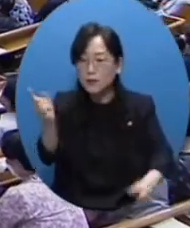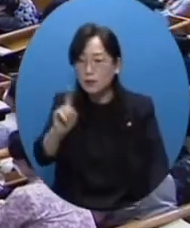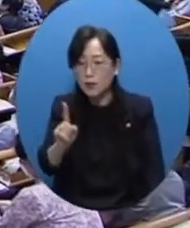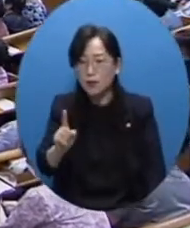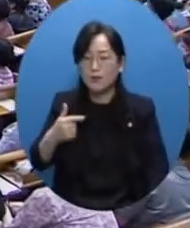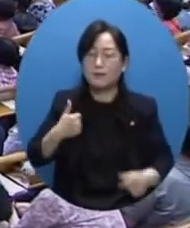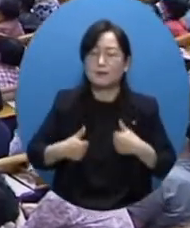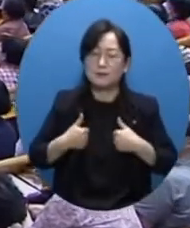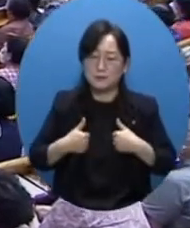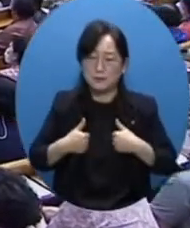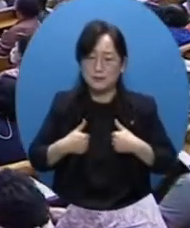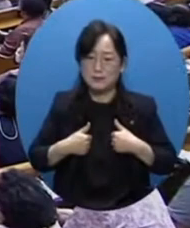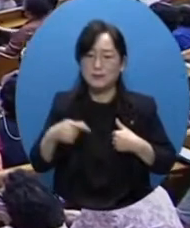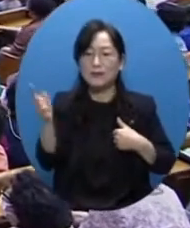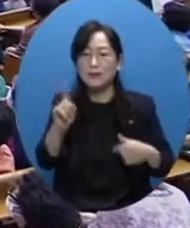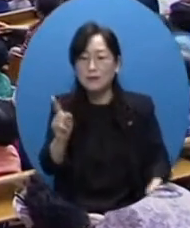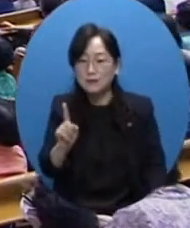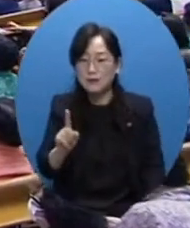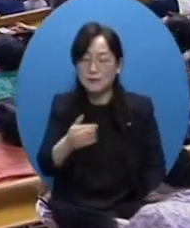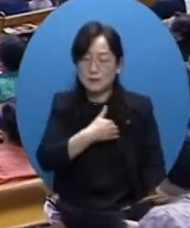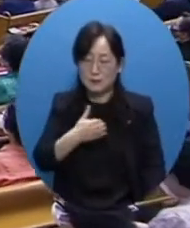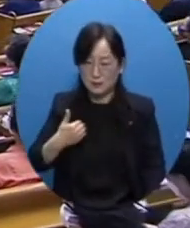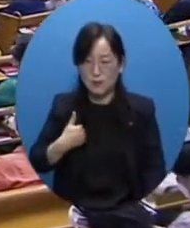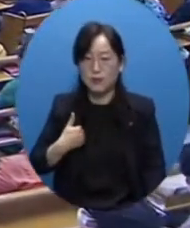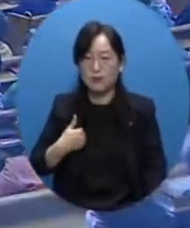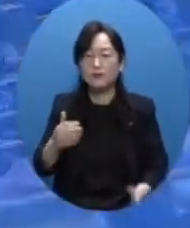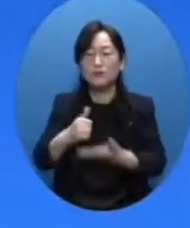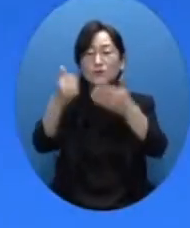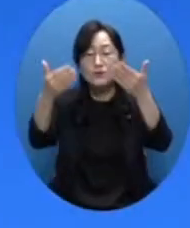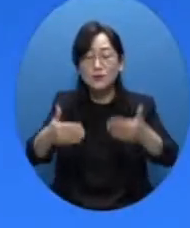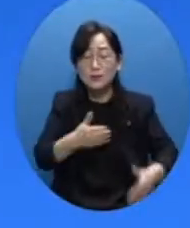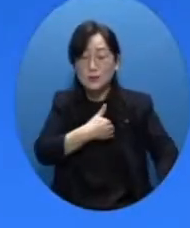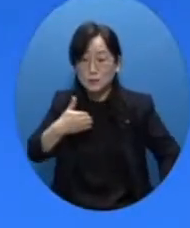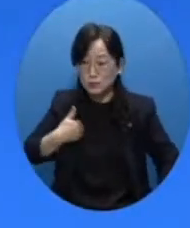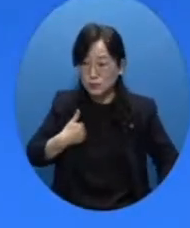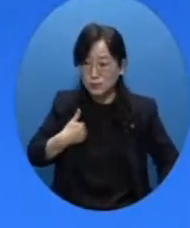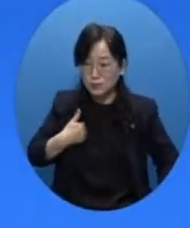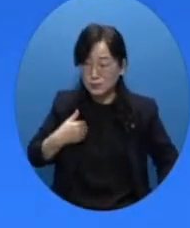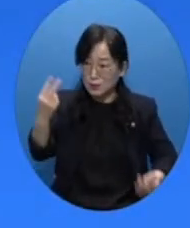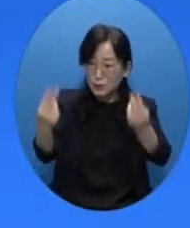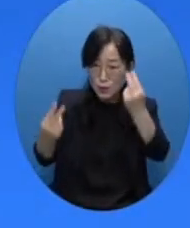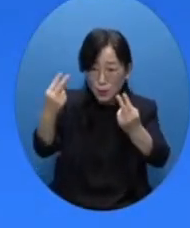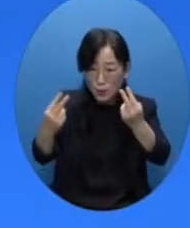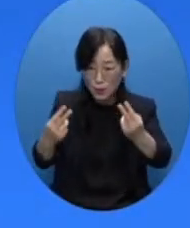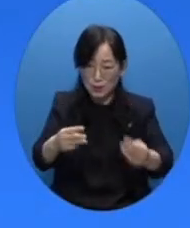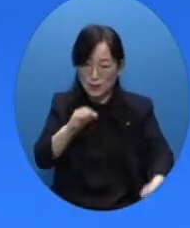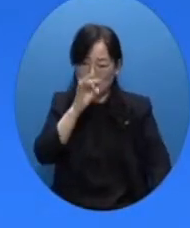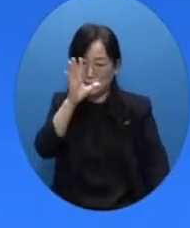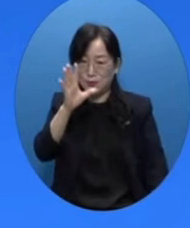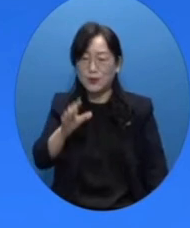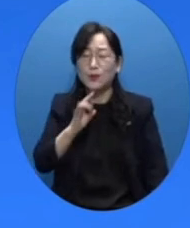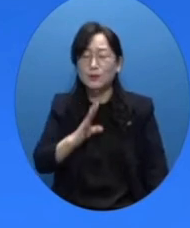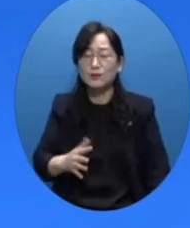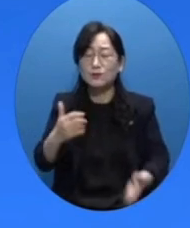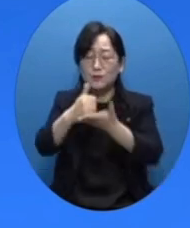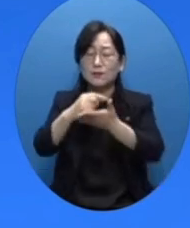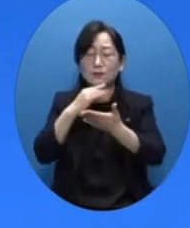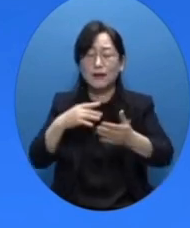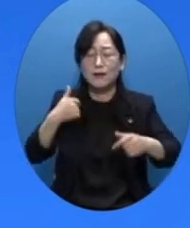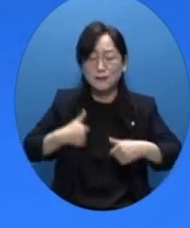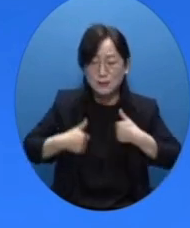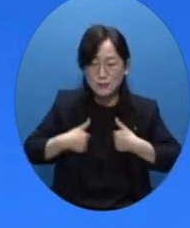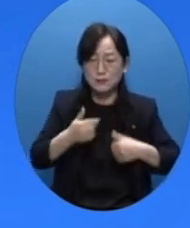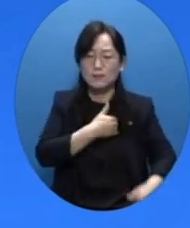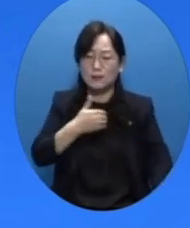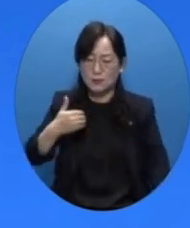기쁨도 어떠한 만족도 주님이 주신 기쁨과 만족 카피가 수가 없습니다 오직 질 많이 나의 기쁨이 되시고 나의